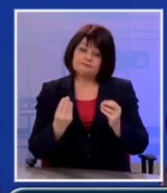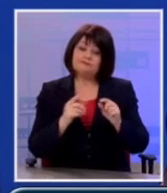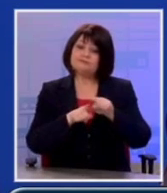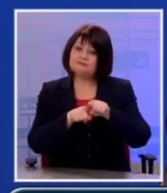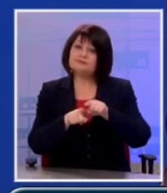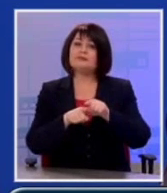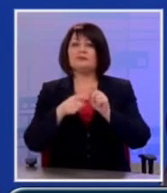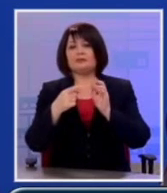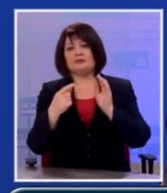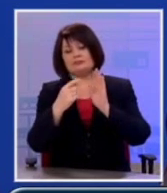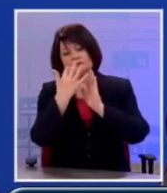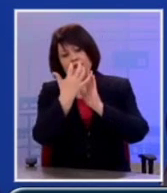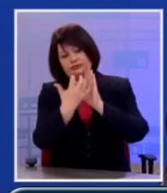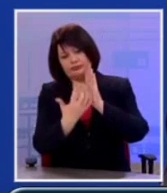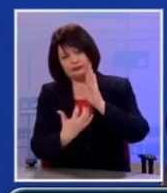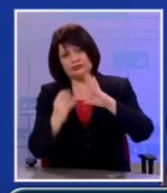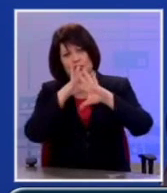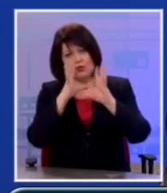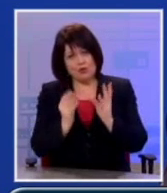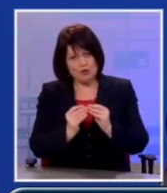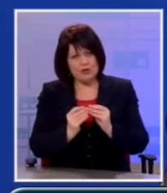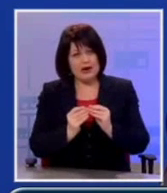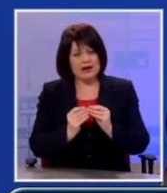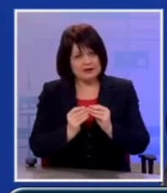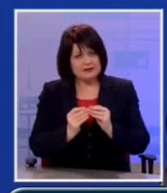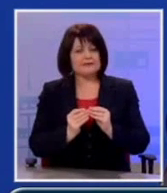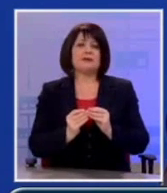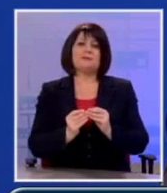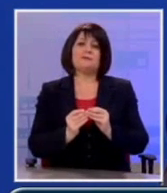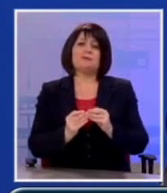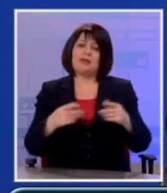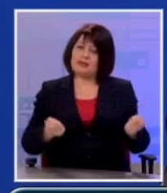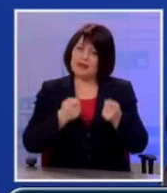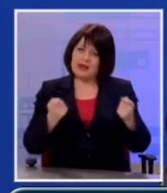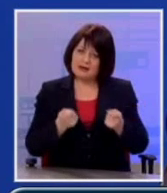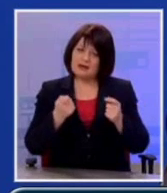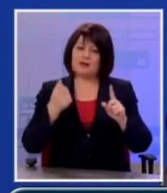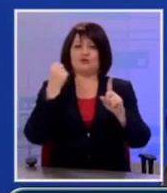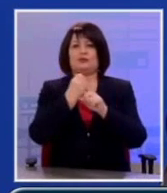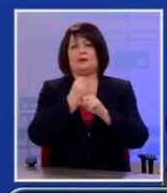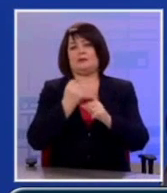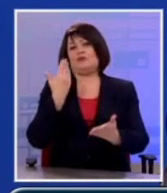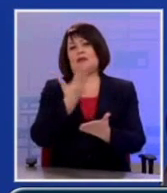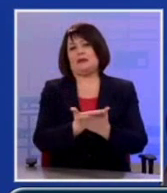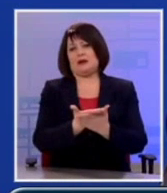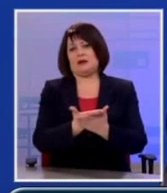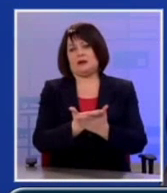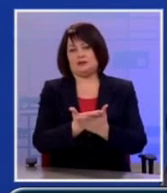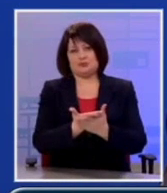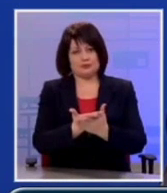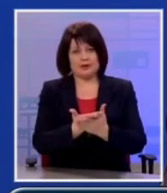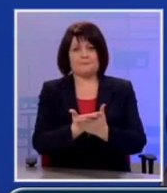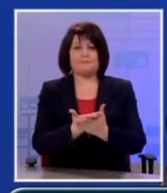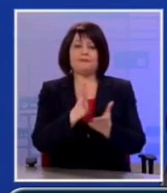συγκροτούν παραμέτρους που θα ενεργοποιηθούν στην πολυδιάστατη διεκδίκηση για λογαριασμό